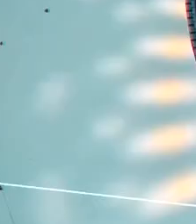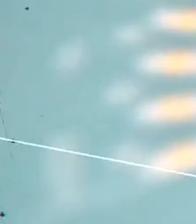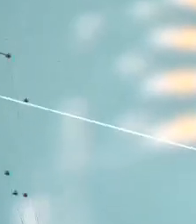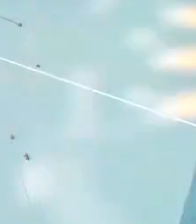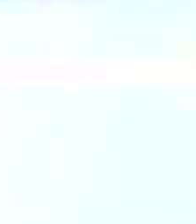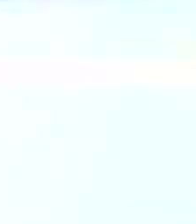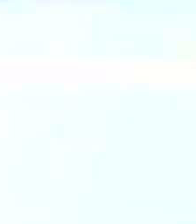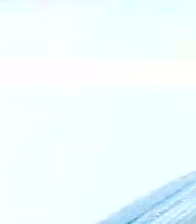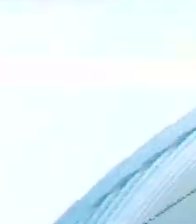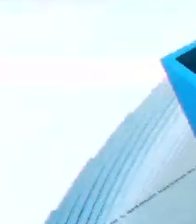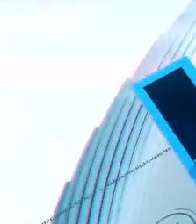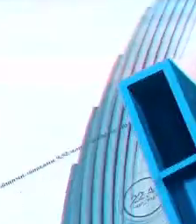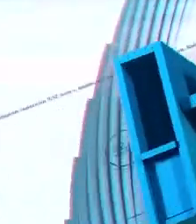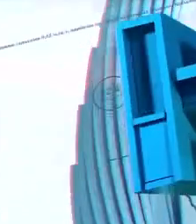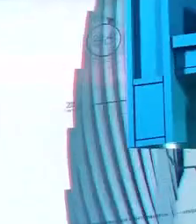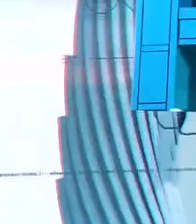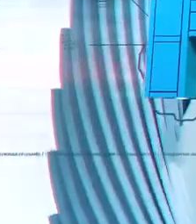МУЗЫКАЛЬНАЯ ЗАСТАВКА